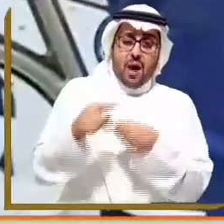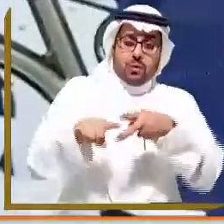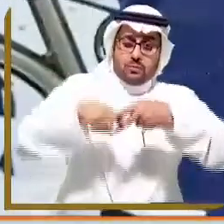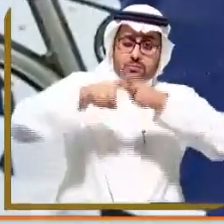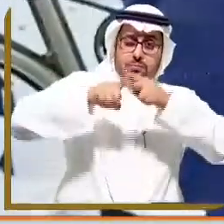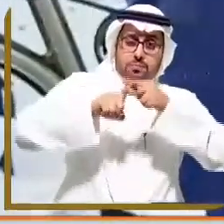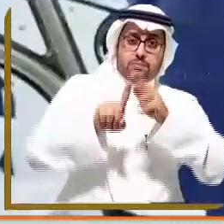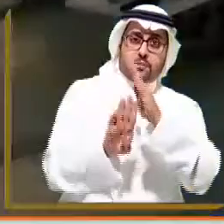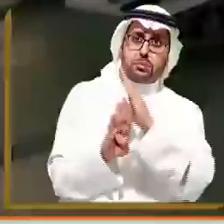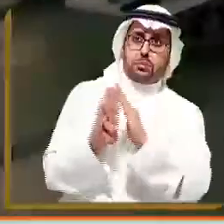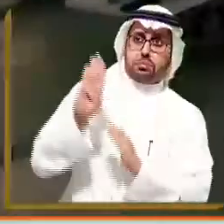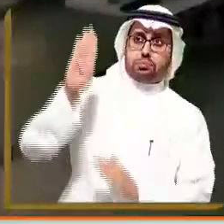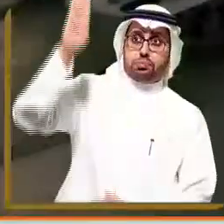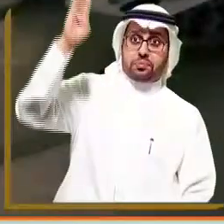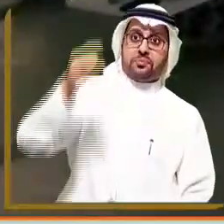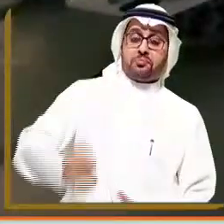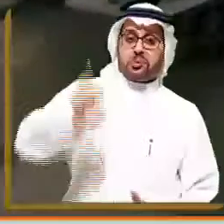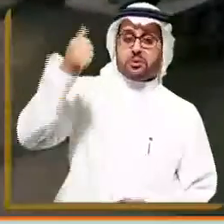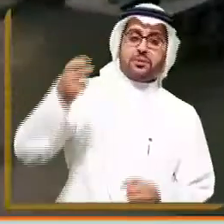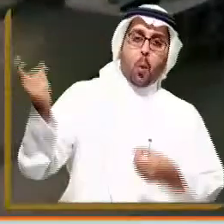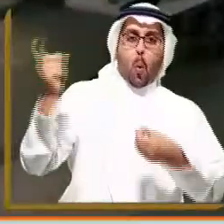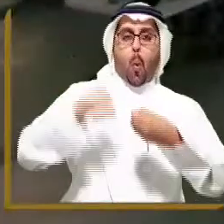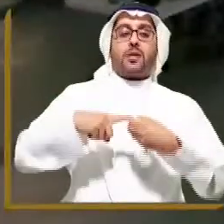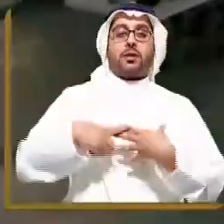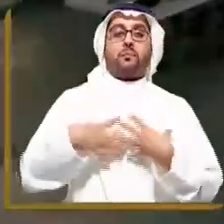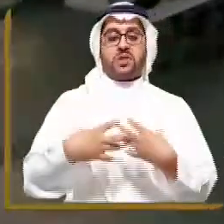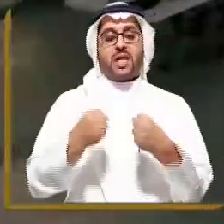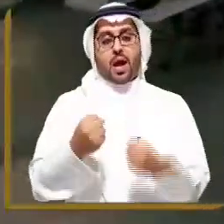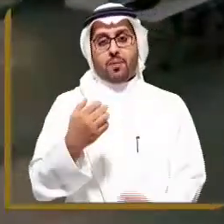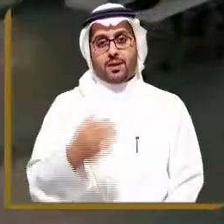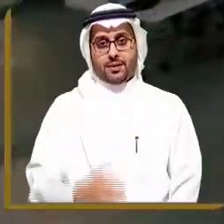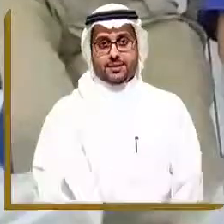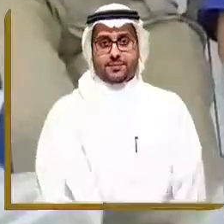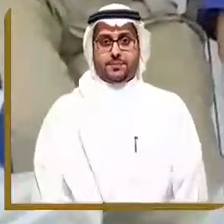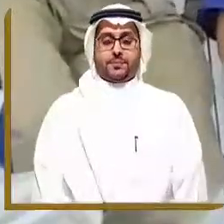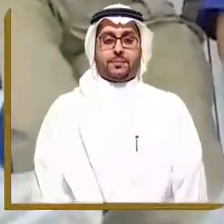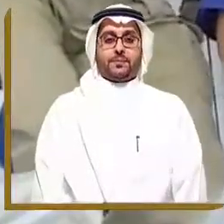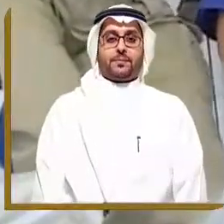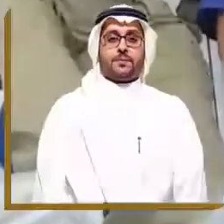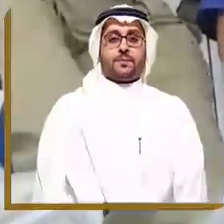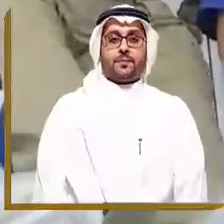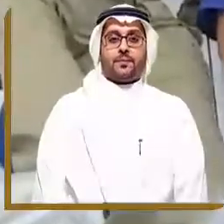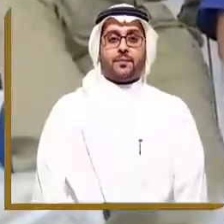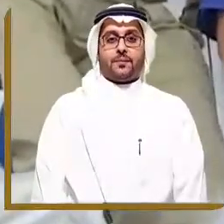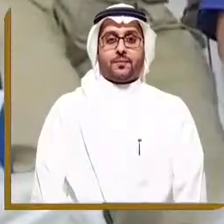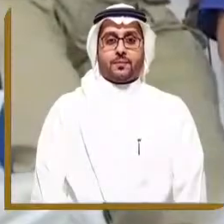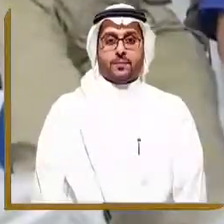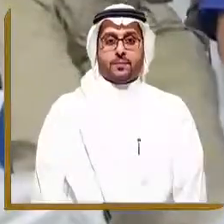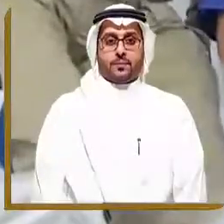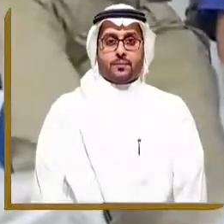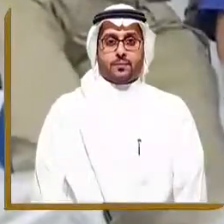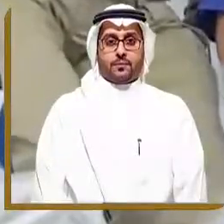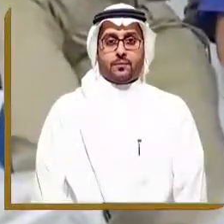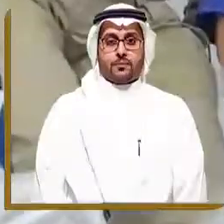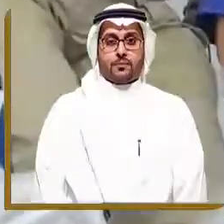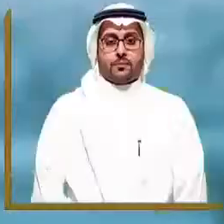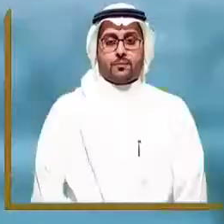في نهاية برنامج مكوك الفضاء الأمريكي في عام 2011.